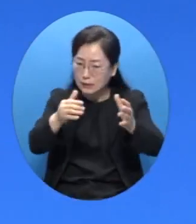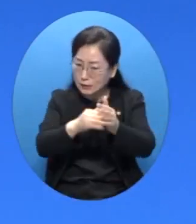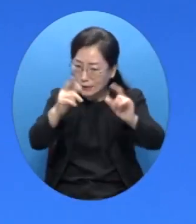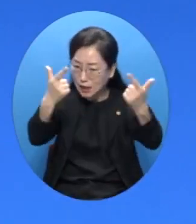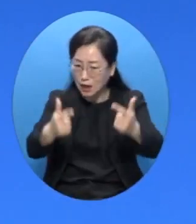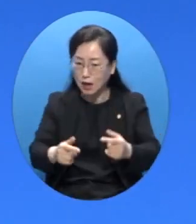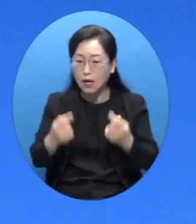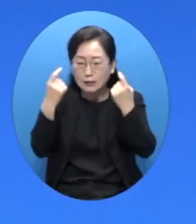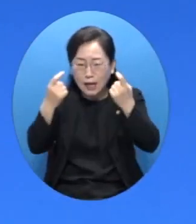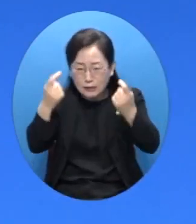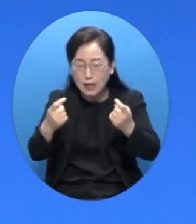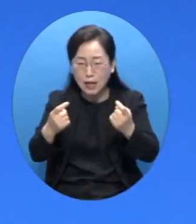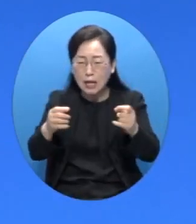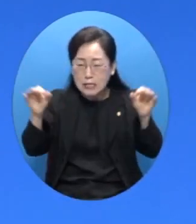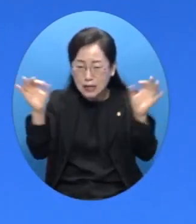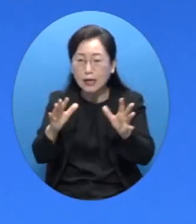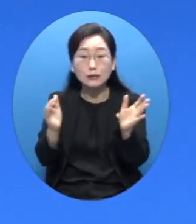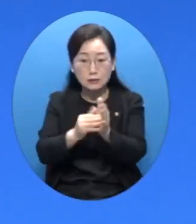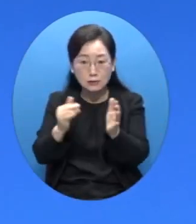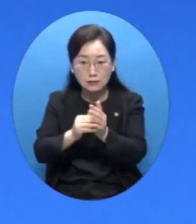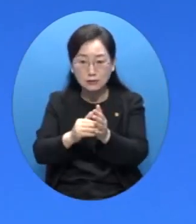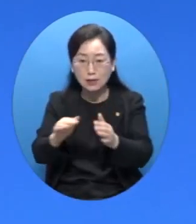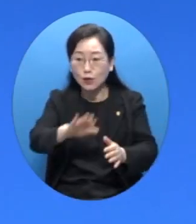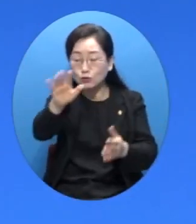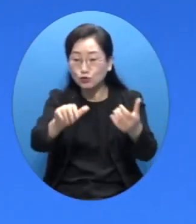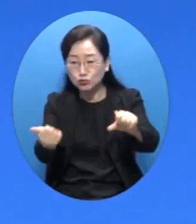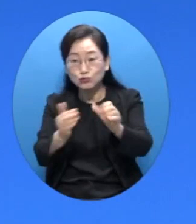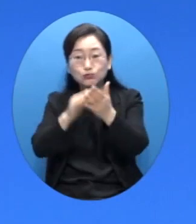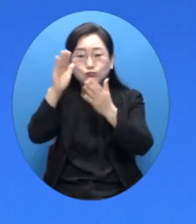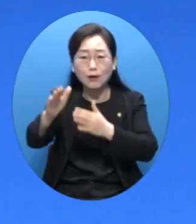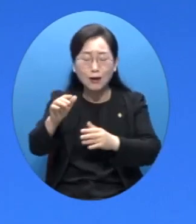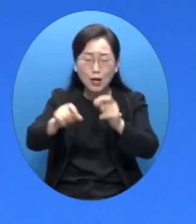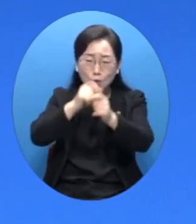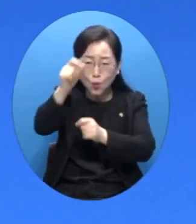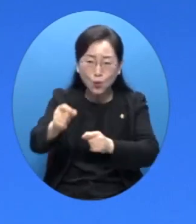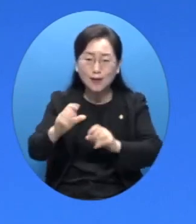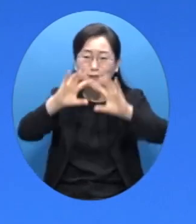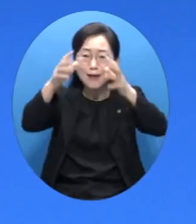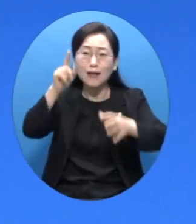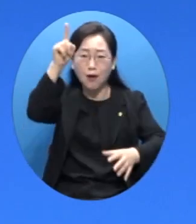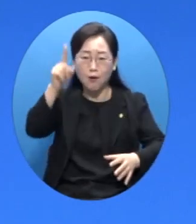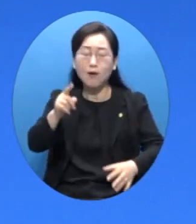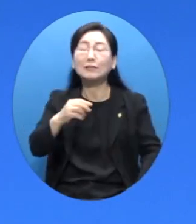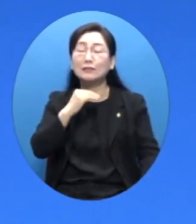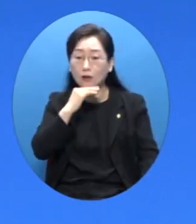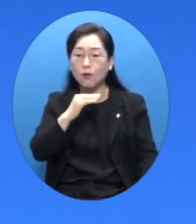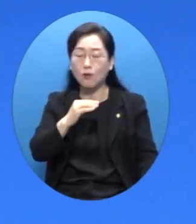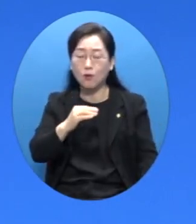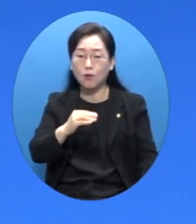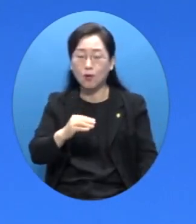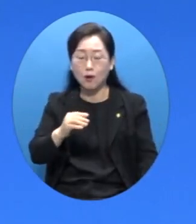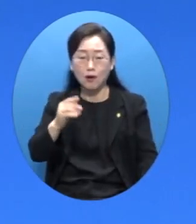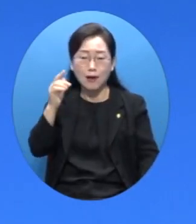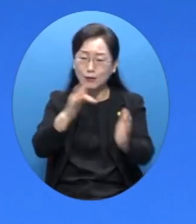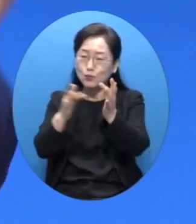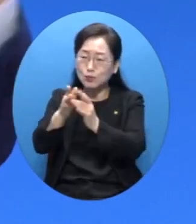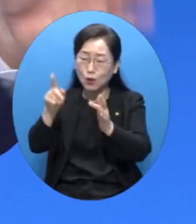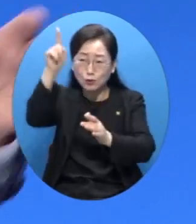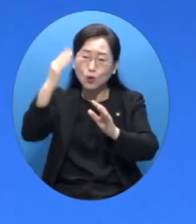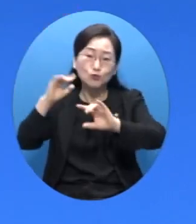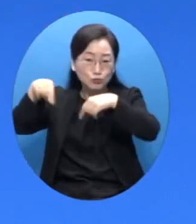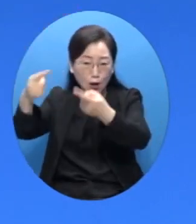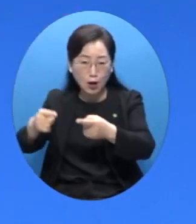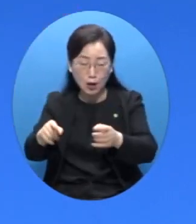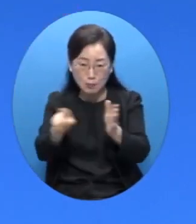나그네 길로 잠깐 다녀가는 인생이요, 우리가 죽고 난 다음에 영원한 세계가 우리를 기다리고 있는데 예수 믿는 사람에게는 천국이, 믿지 않는 사람은